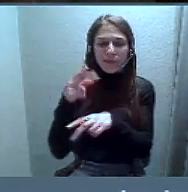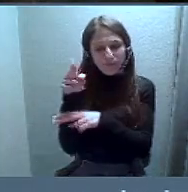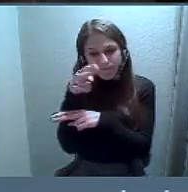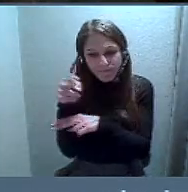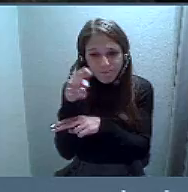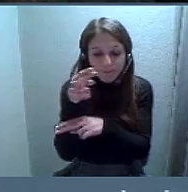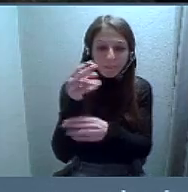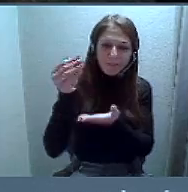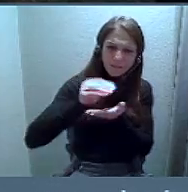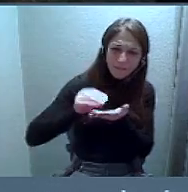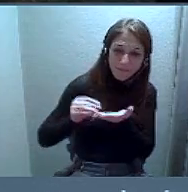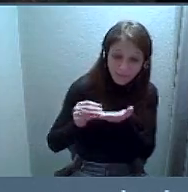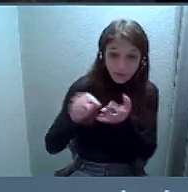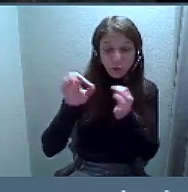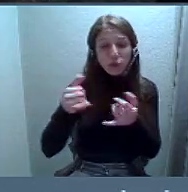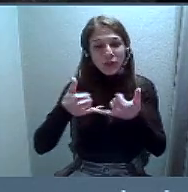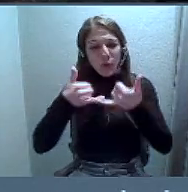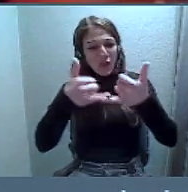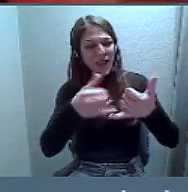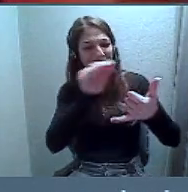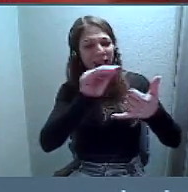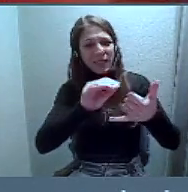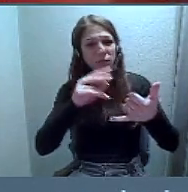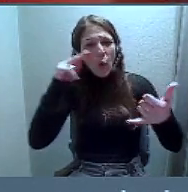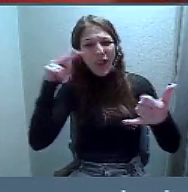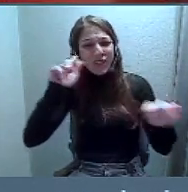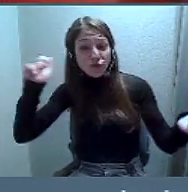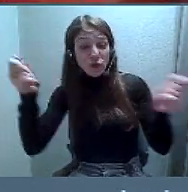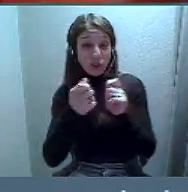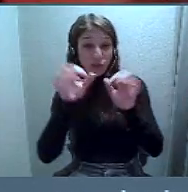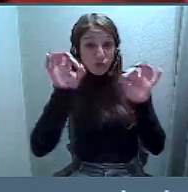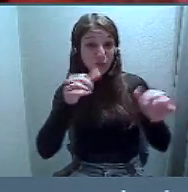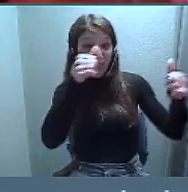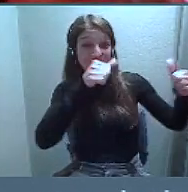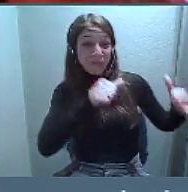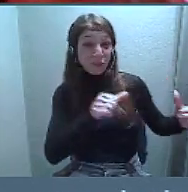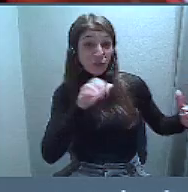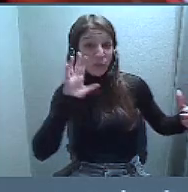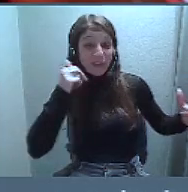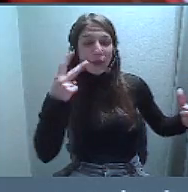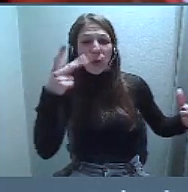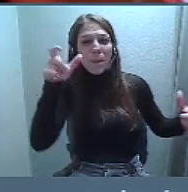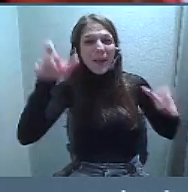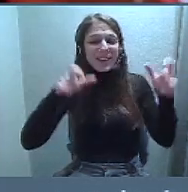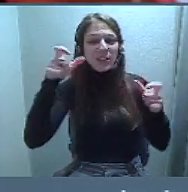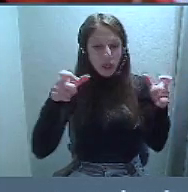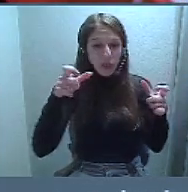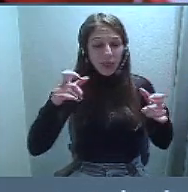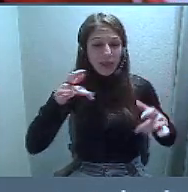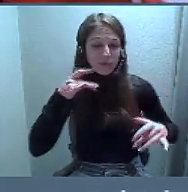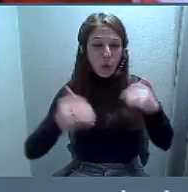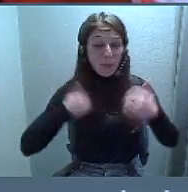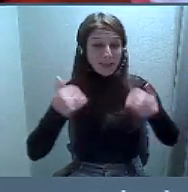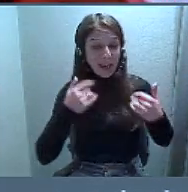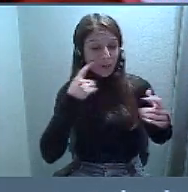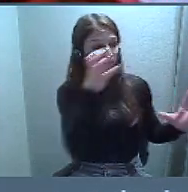trophée « Changer le regard ». C'est exactement pour ça qu'on a mis cette affiche avec le visage des deux comédiens assez près pour voir le regard que